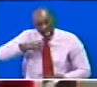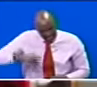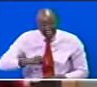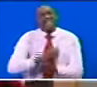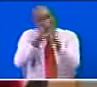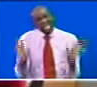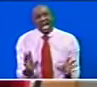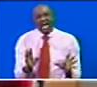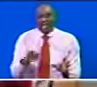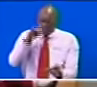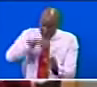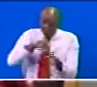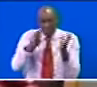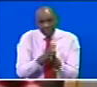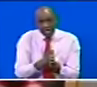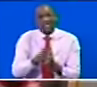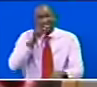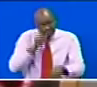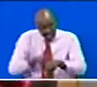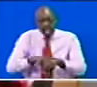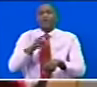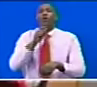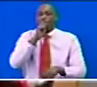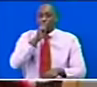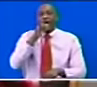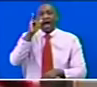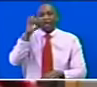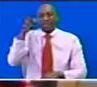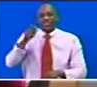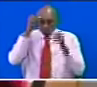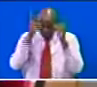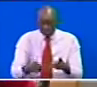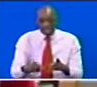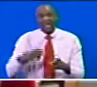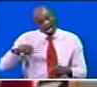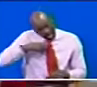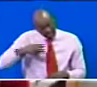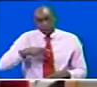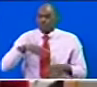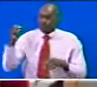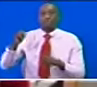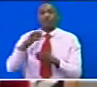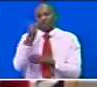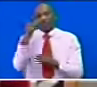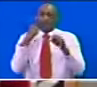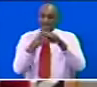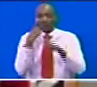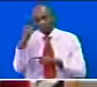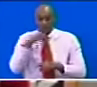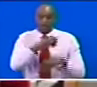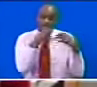kwa debe, IDC kwa referee, muamuliwe mapema, sisi tuende na 7+1, wao wabaki